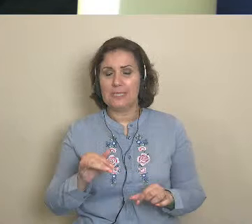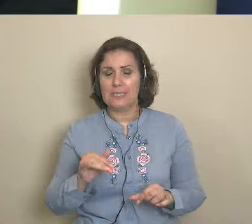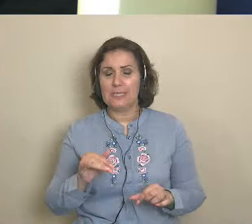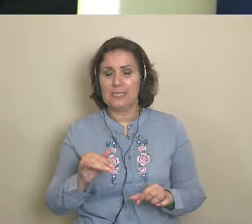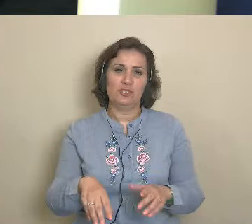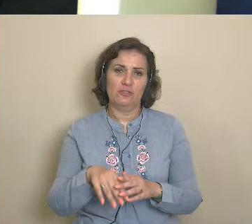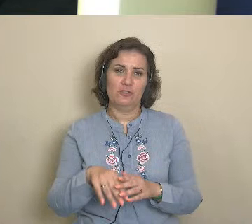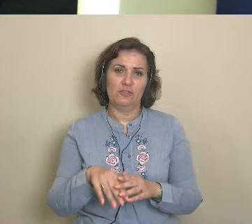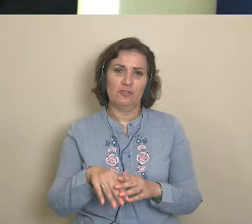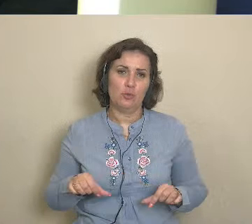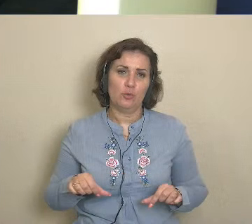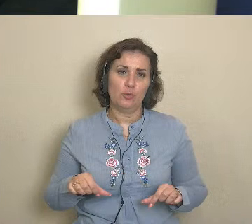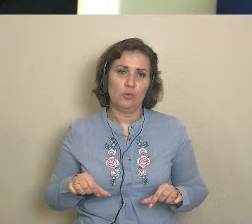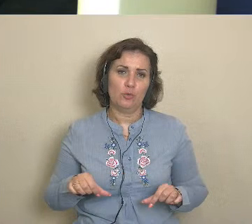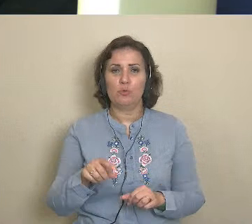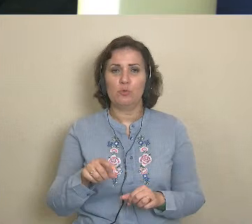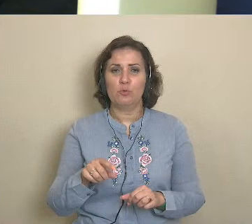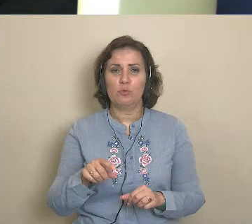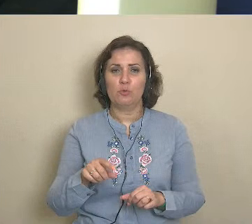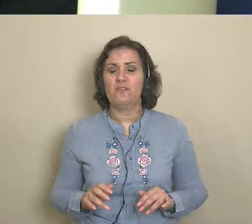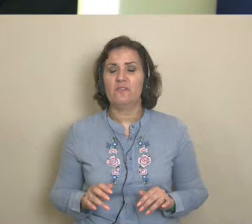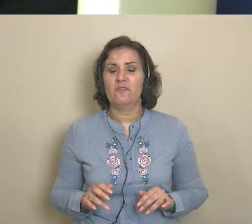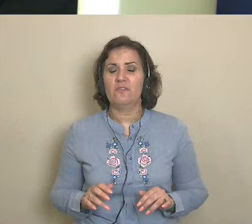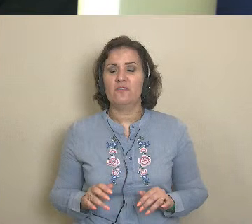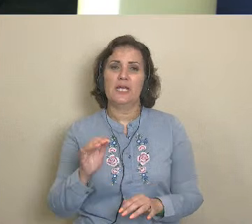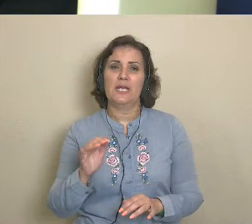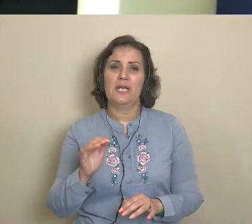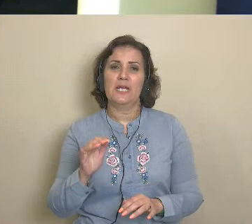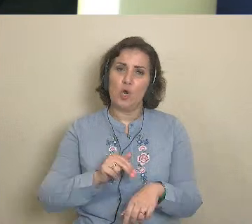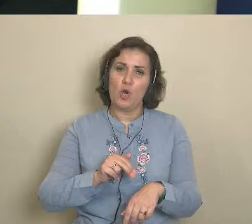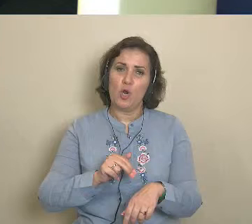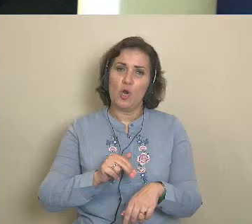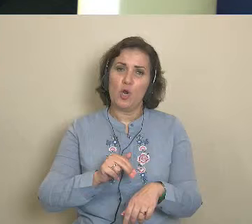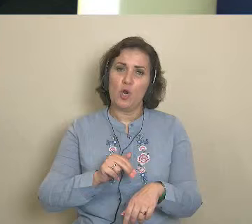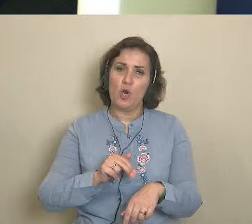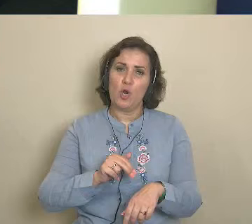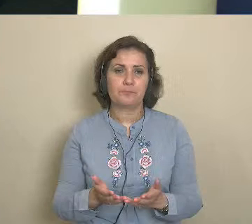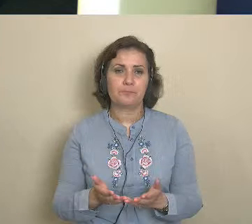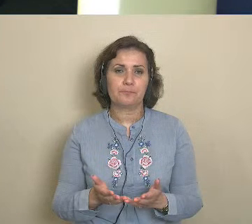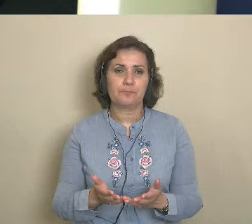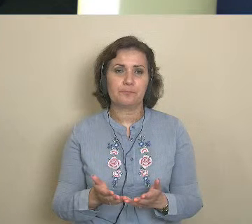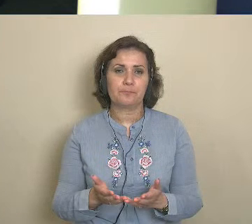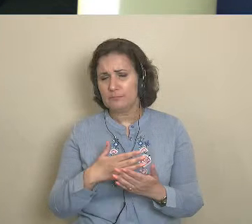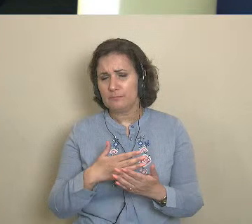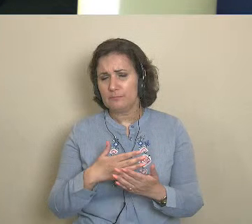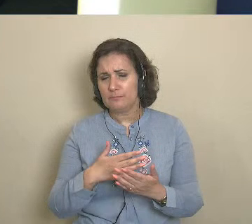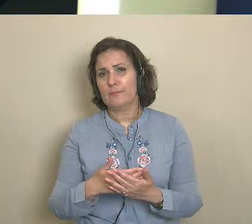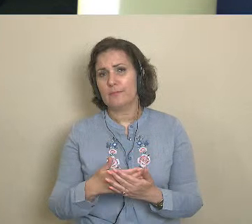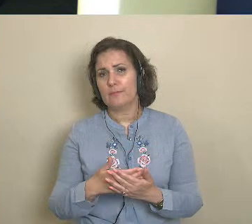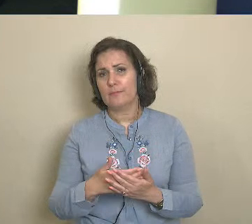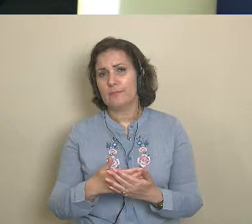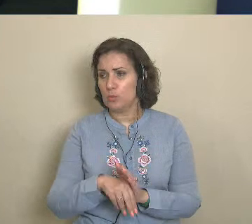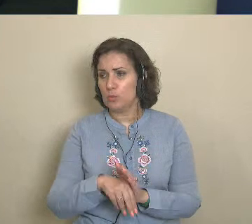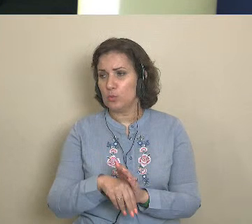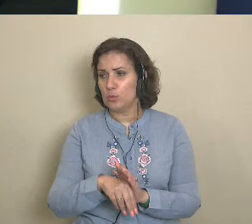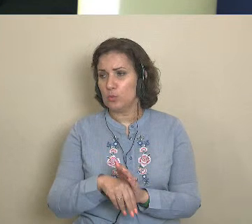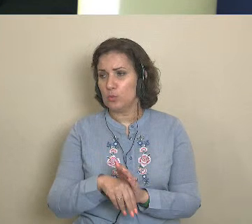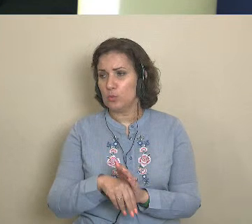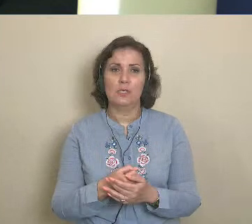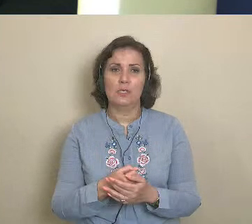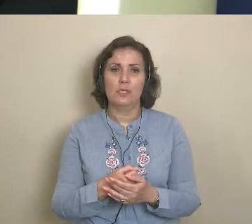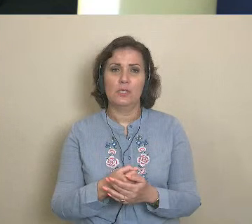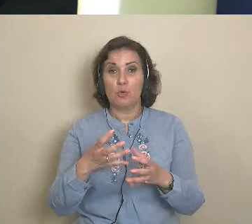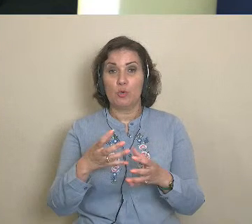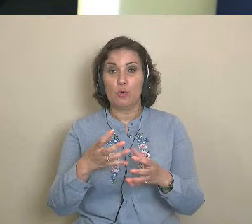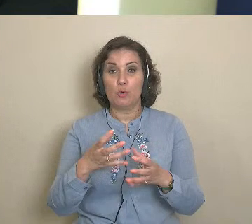дільничих виборчих комісій. Окрім того, навчання відбувається і поліції, активно долучаються до такої